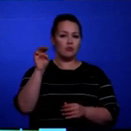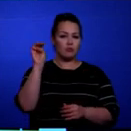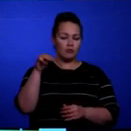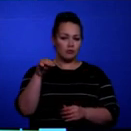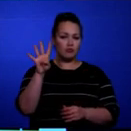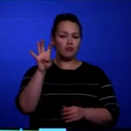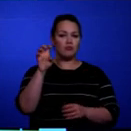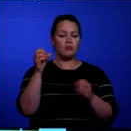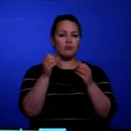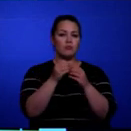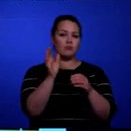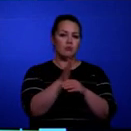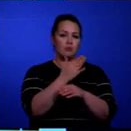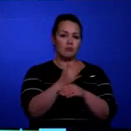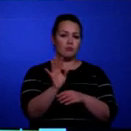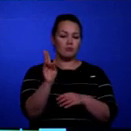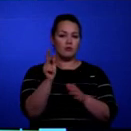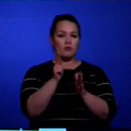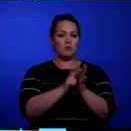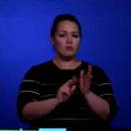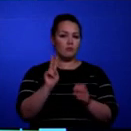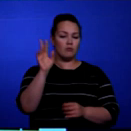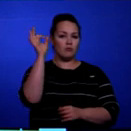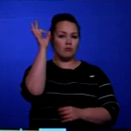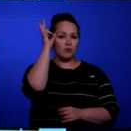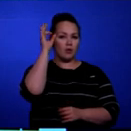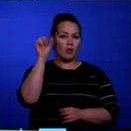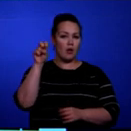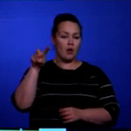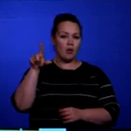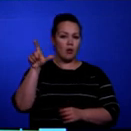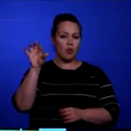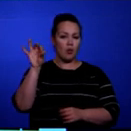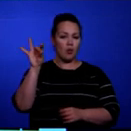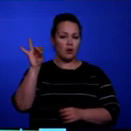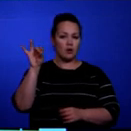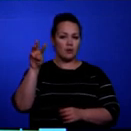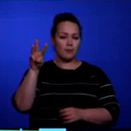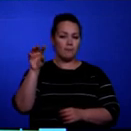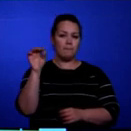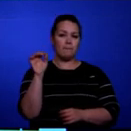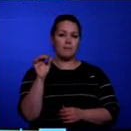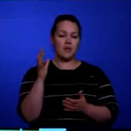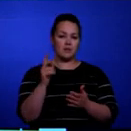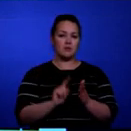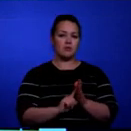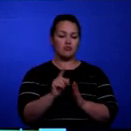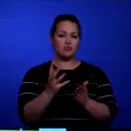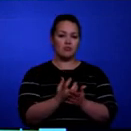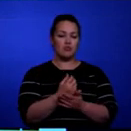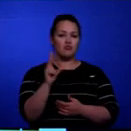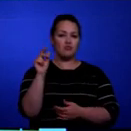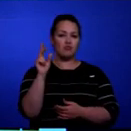разделить на 82 вспоминаю алгоритм сначала определяю количество цифр